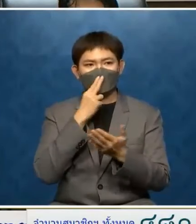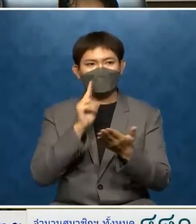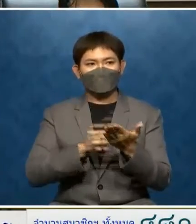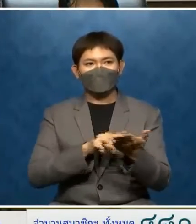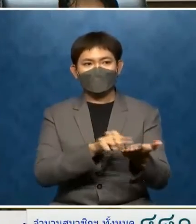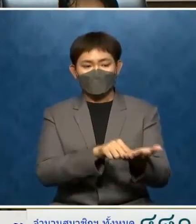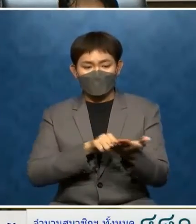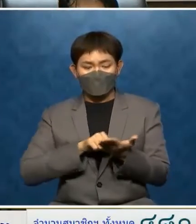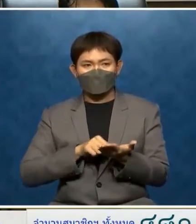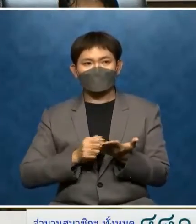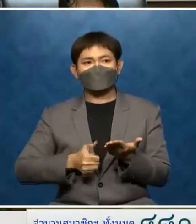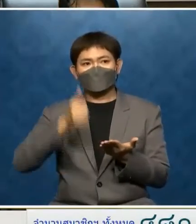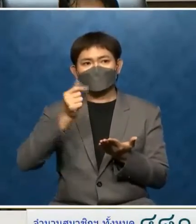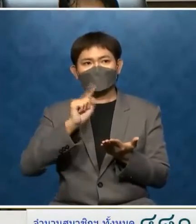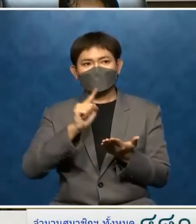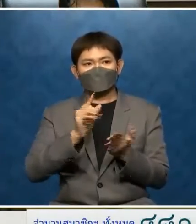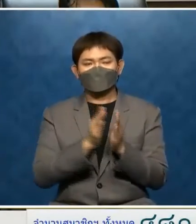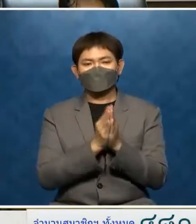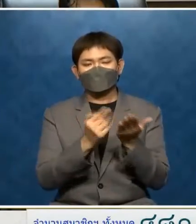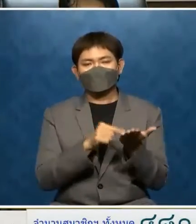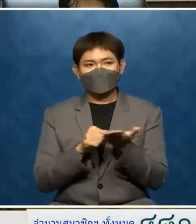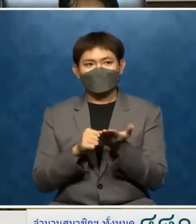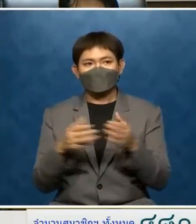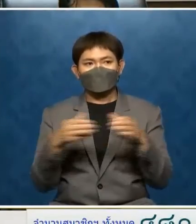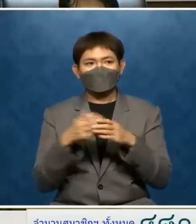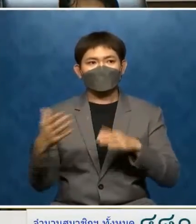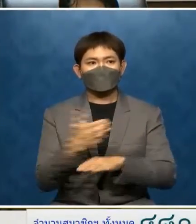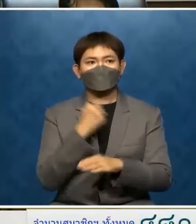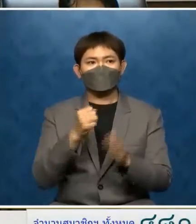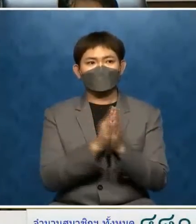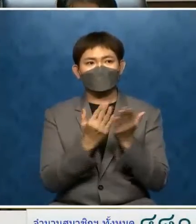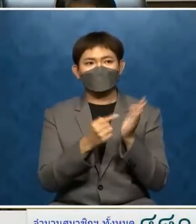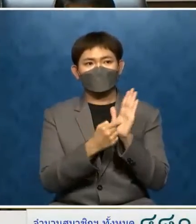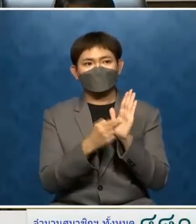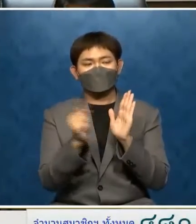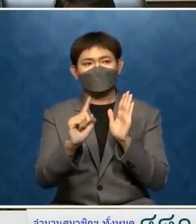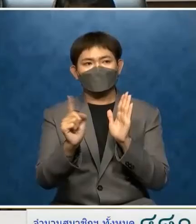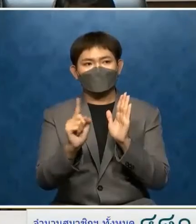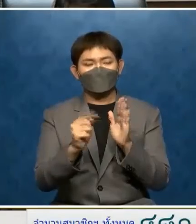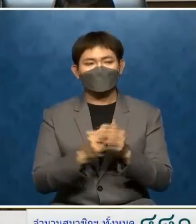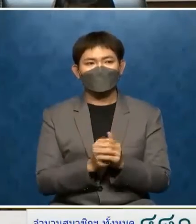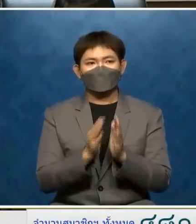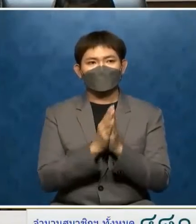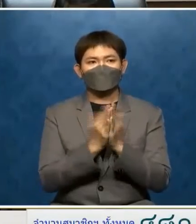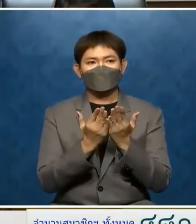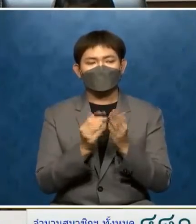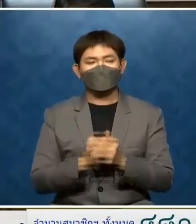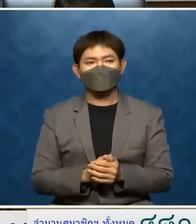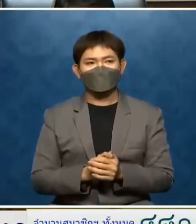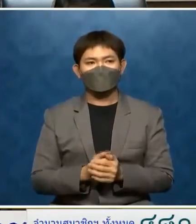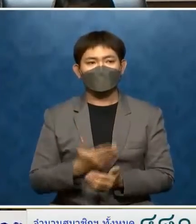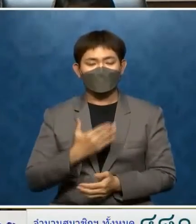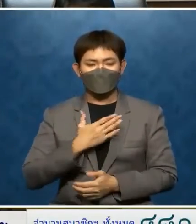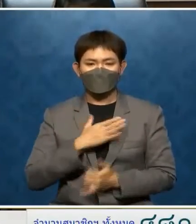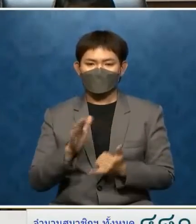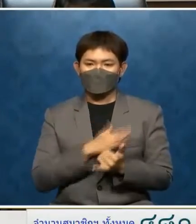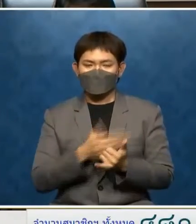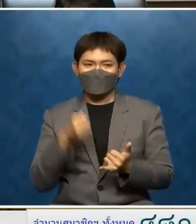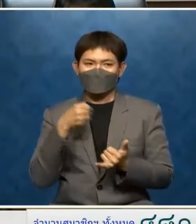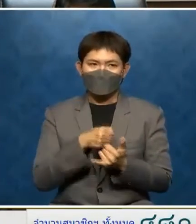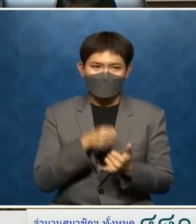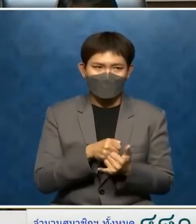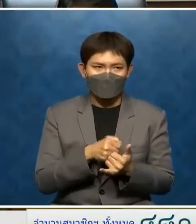propose เป็นทรทมานค่ะ ทุ layering of picรทรมาน